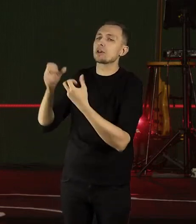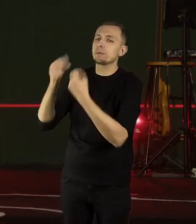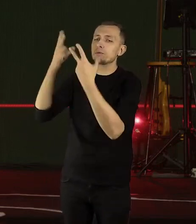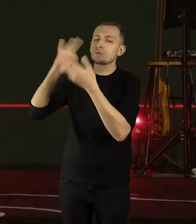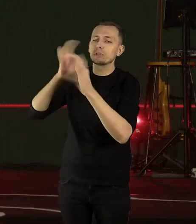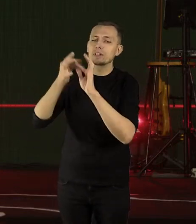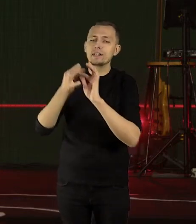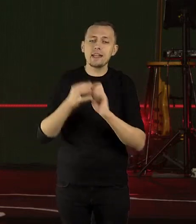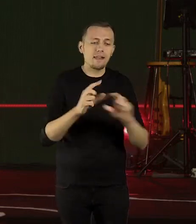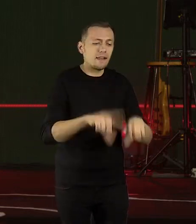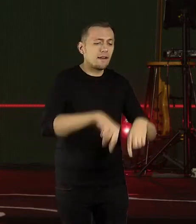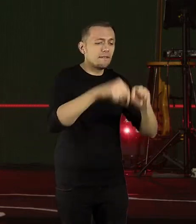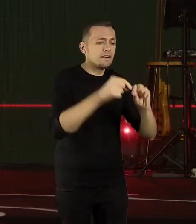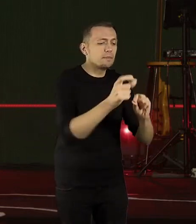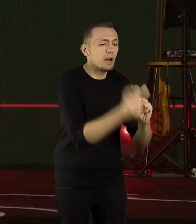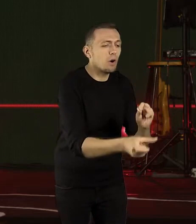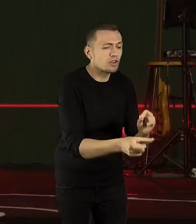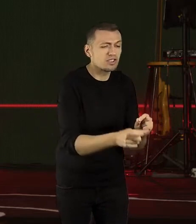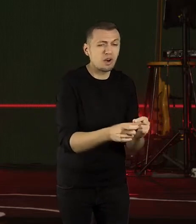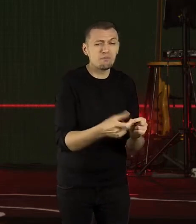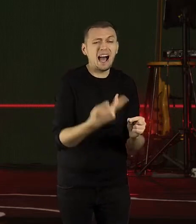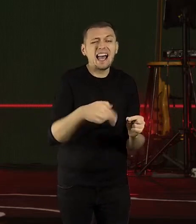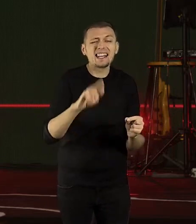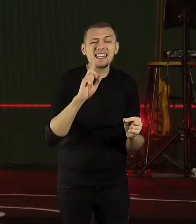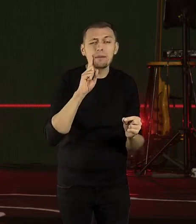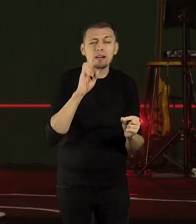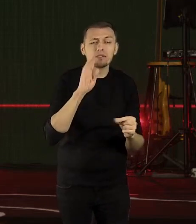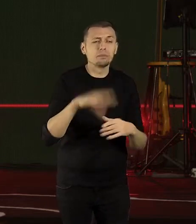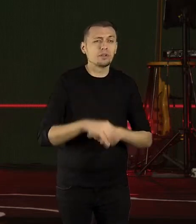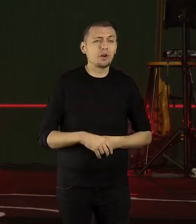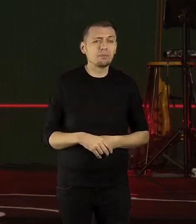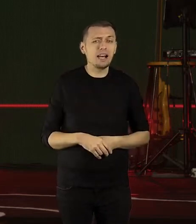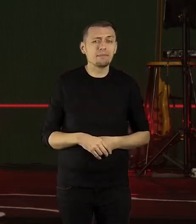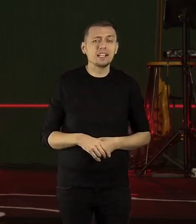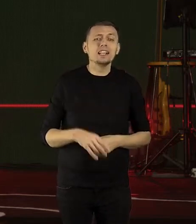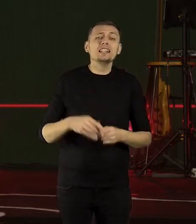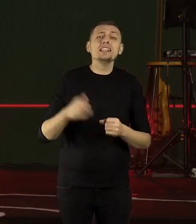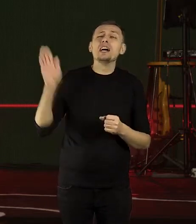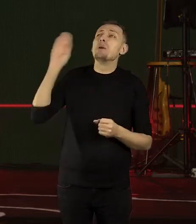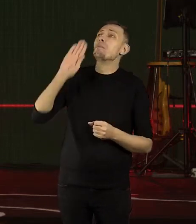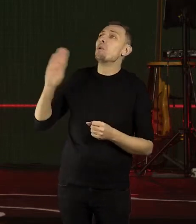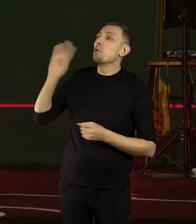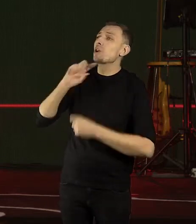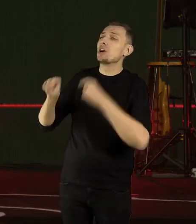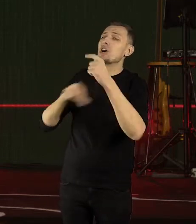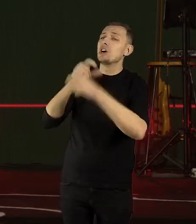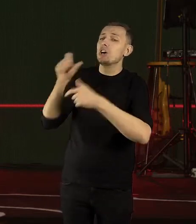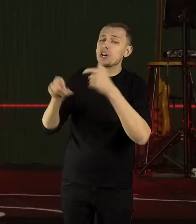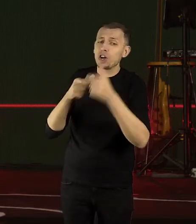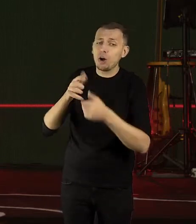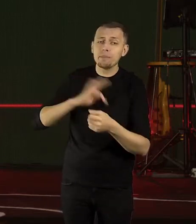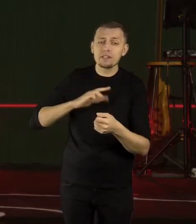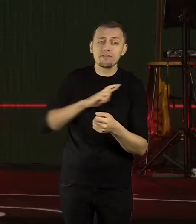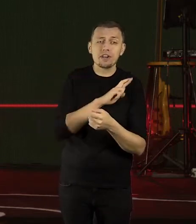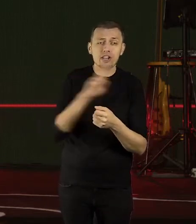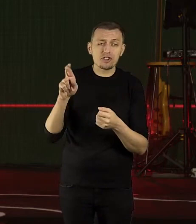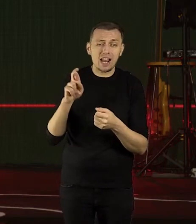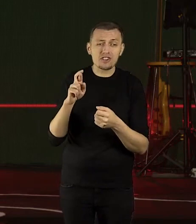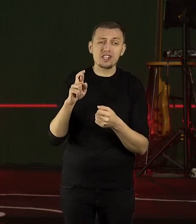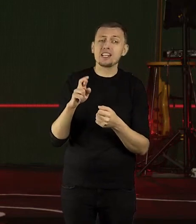rzeczy w mało prawdopodobny sposób. Wiecie, czytając wersety następne, od 51